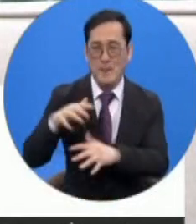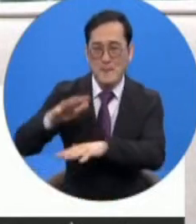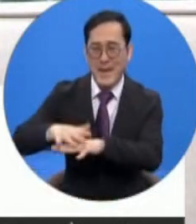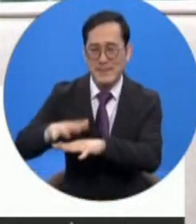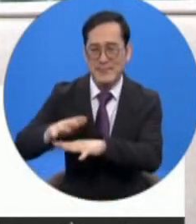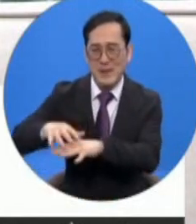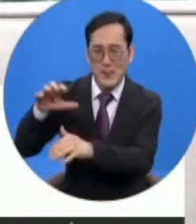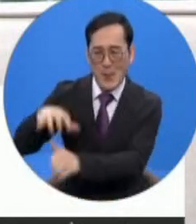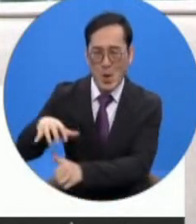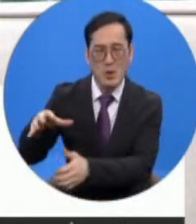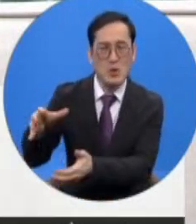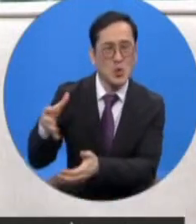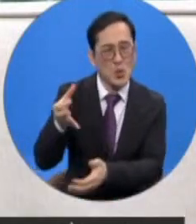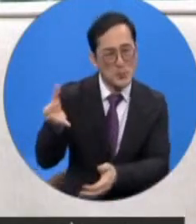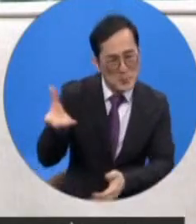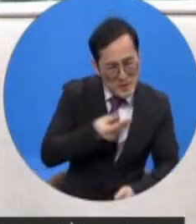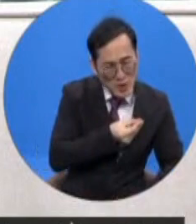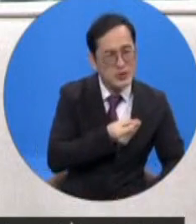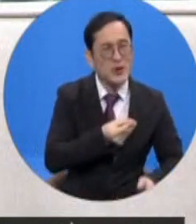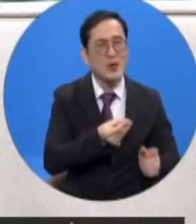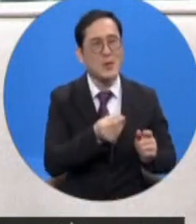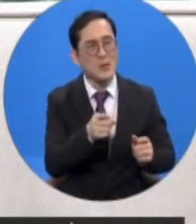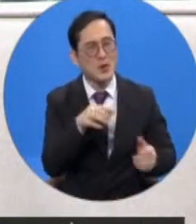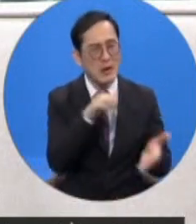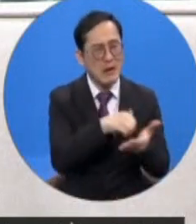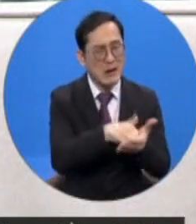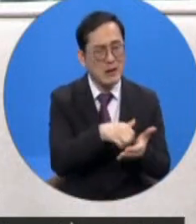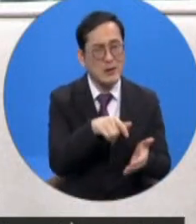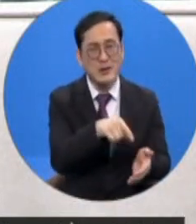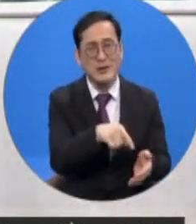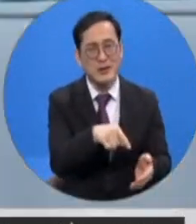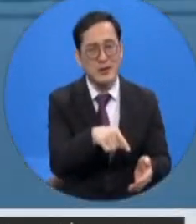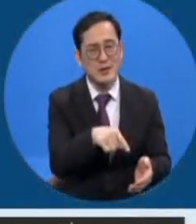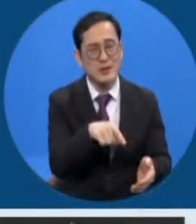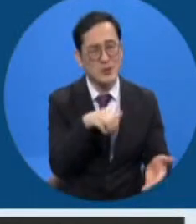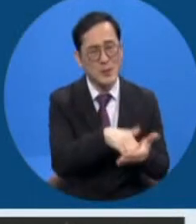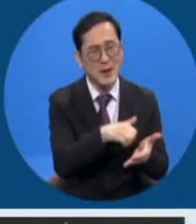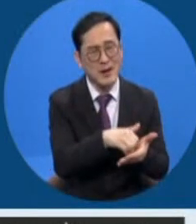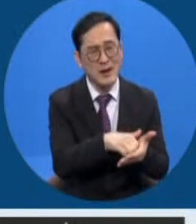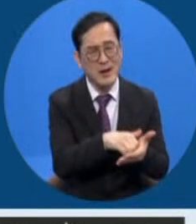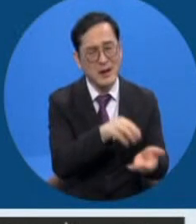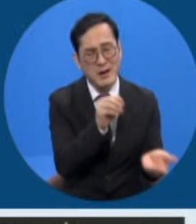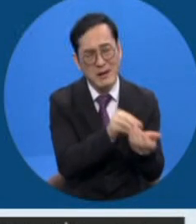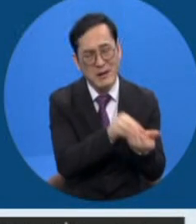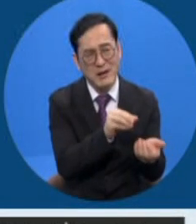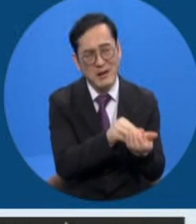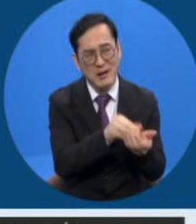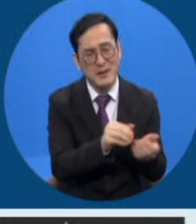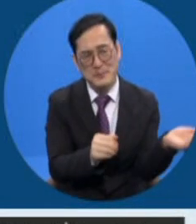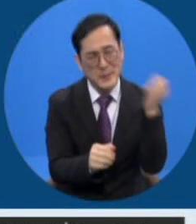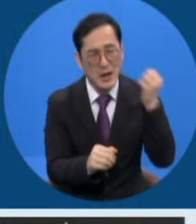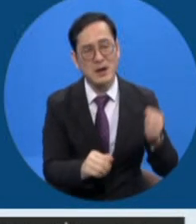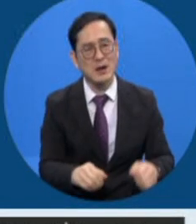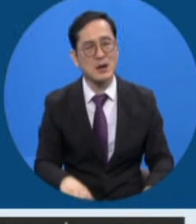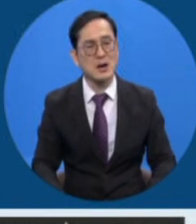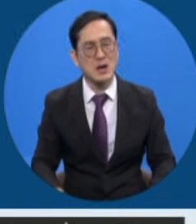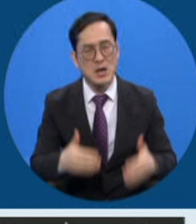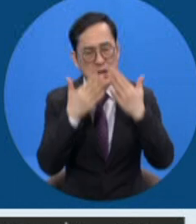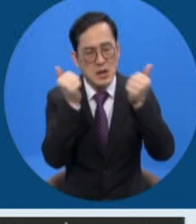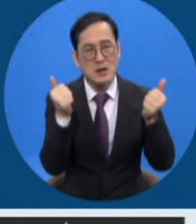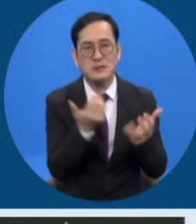잡혀가지고 어쩔 수 없이 승남으로 올 수밖에 없었다라고 예. 했고 또 정부가 무슨 복권 사업까지도 왜 도박을